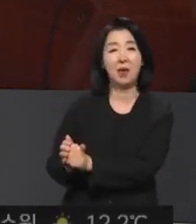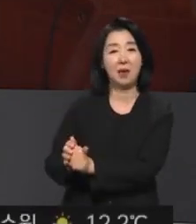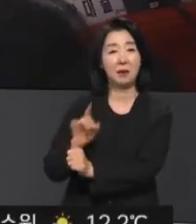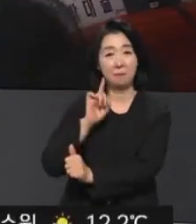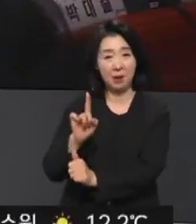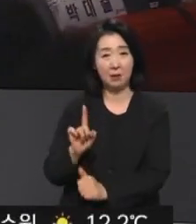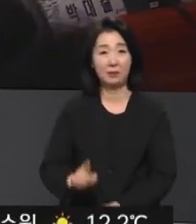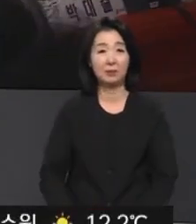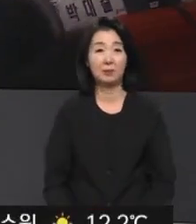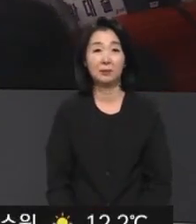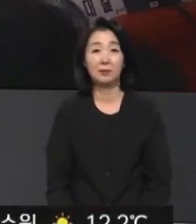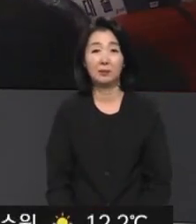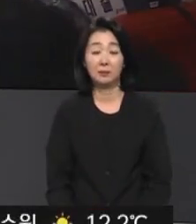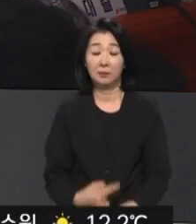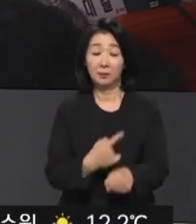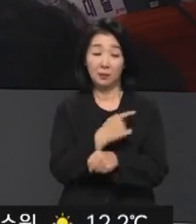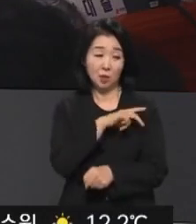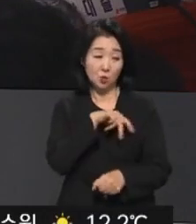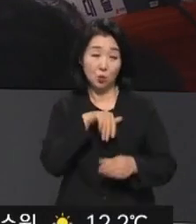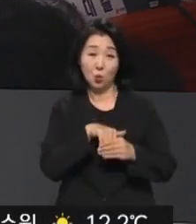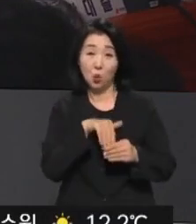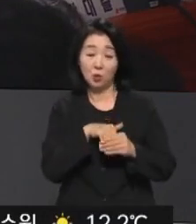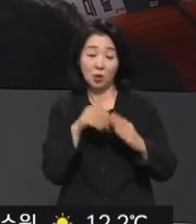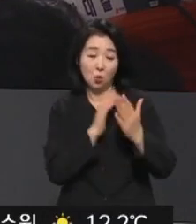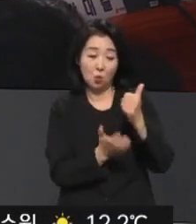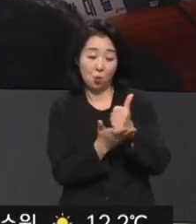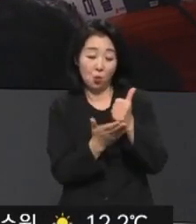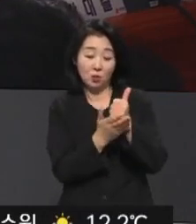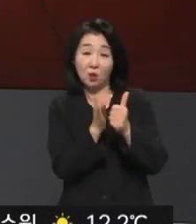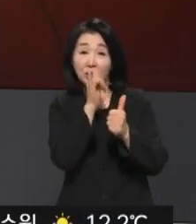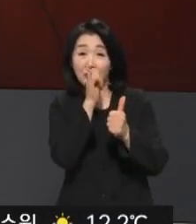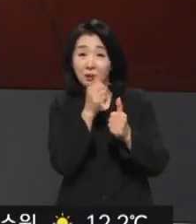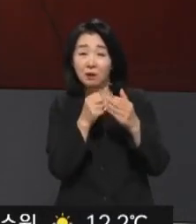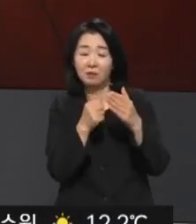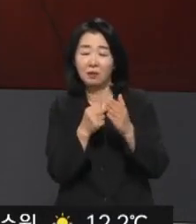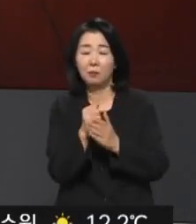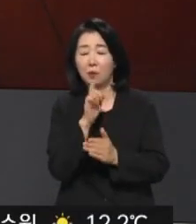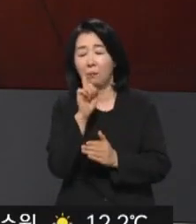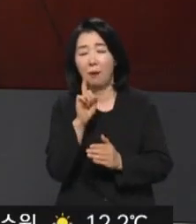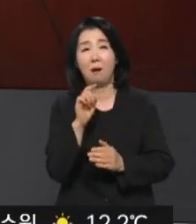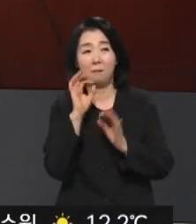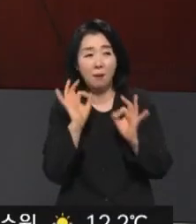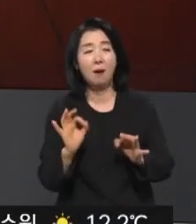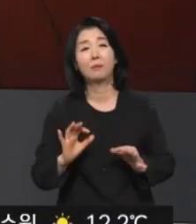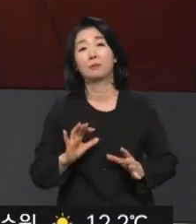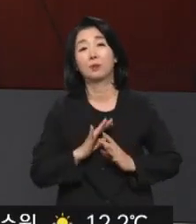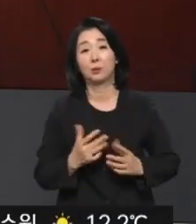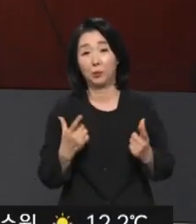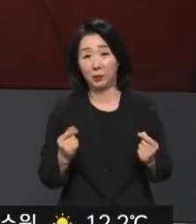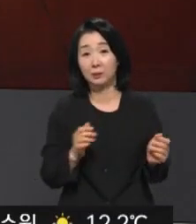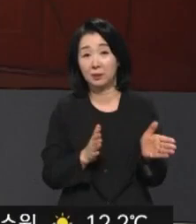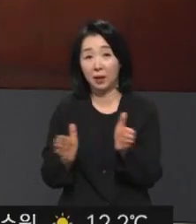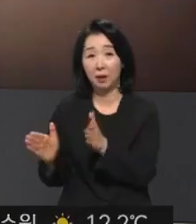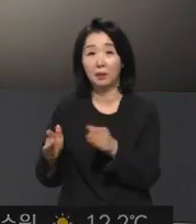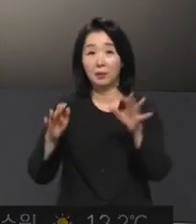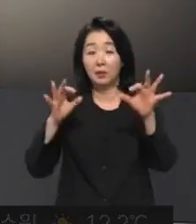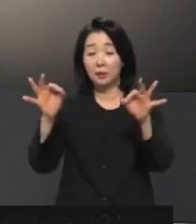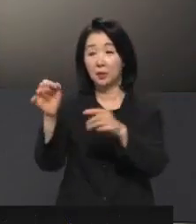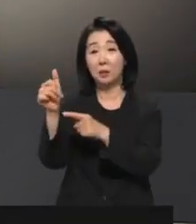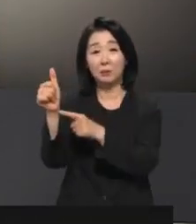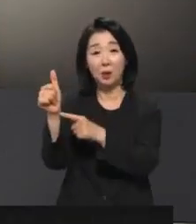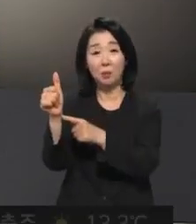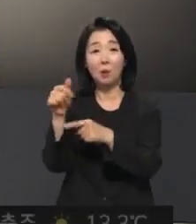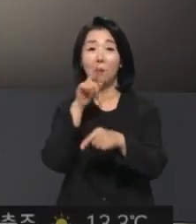의미도 들어가 있습니다. 내년 총선 공천을 앞둔 시점에서 더 무서운 말이 아닐까 싶은데요. 김 대표가 이렇게까지 말하는